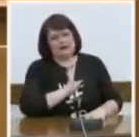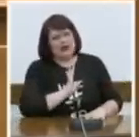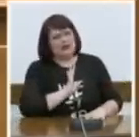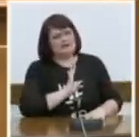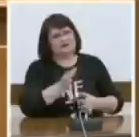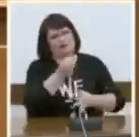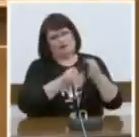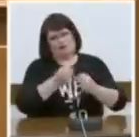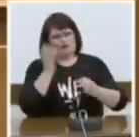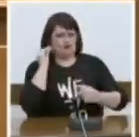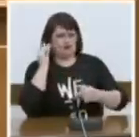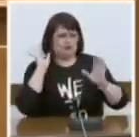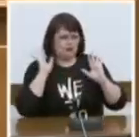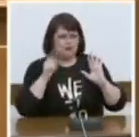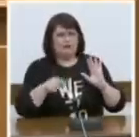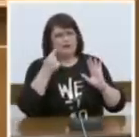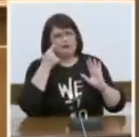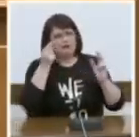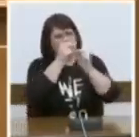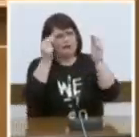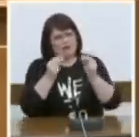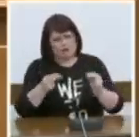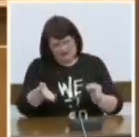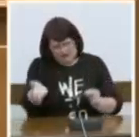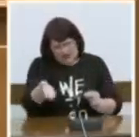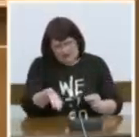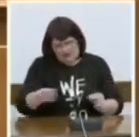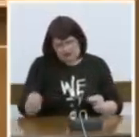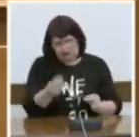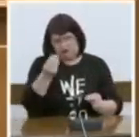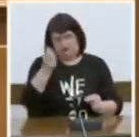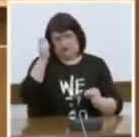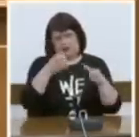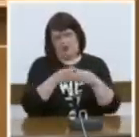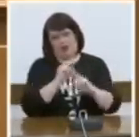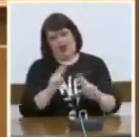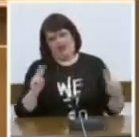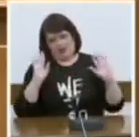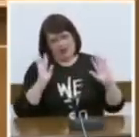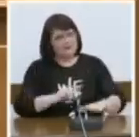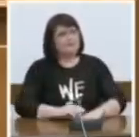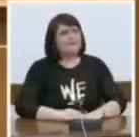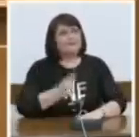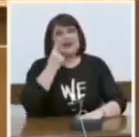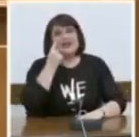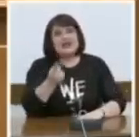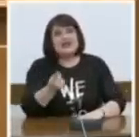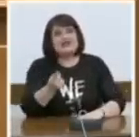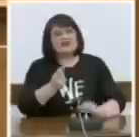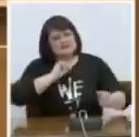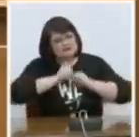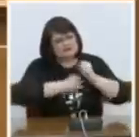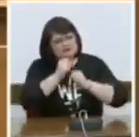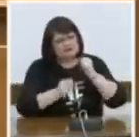σήμερα. Και βλέπουμε τα αποτελέσματα και μέσα στο Κοινοβούλιο. Ξεκαθαρίζουμε, κύριε Μητσοτάκη. Είδαμε τους λυσαλαίους αγώνες που κάνατε κατά τη Συμφωνία